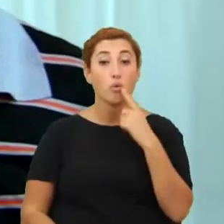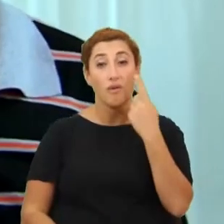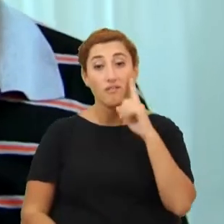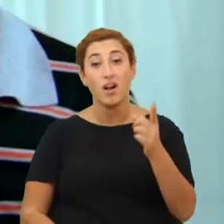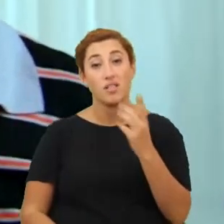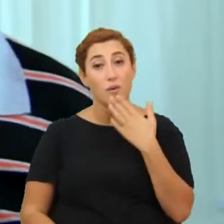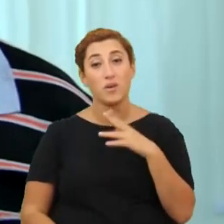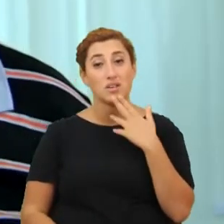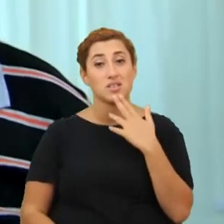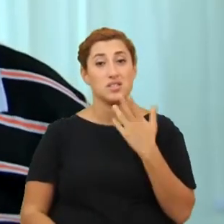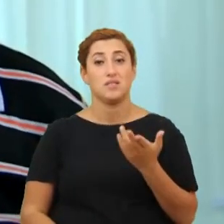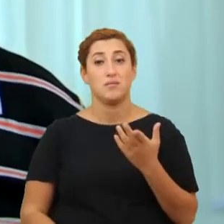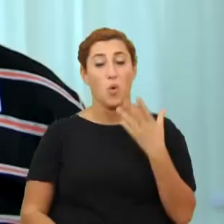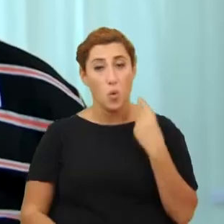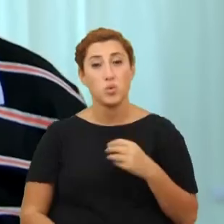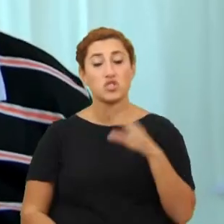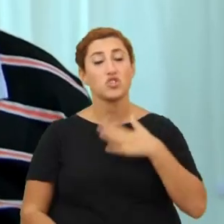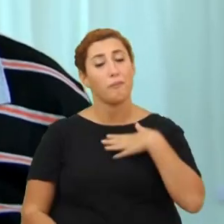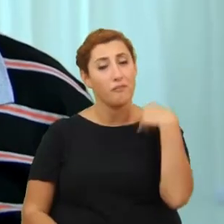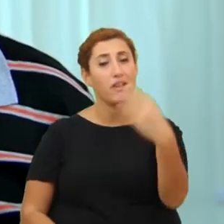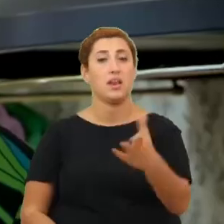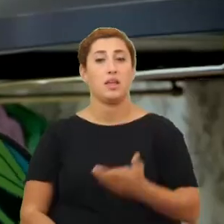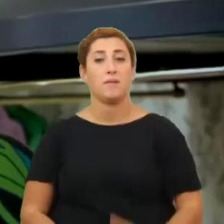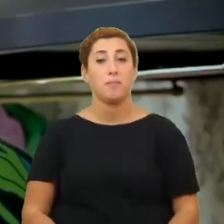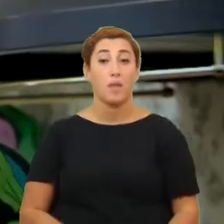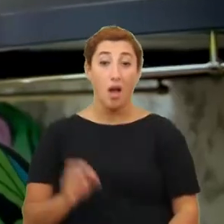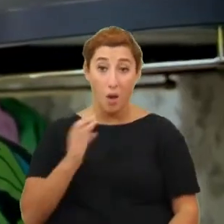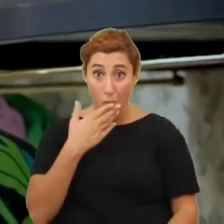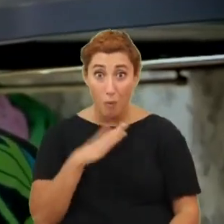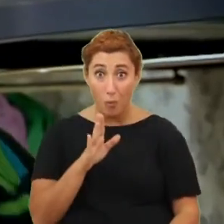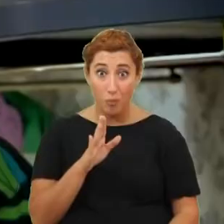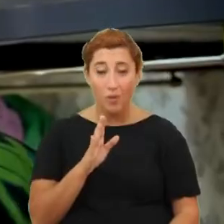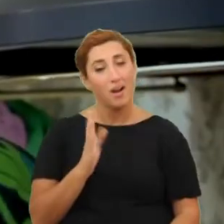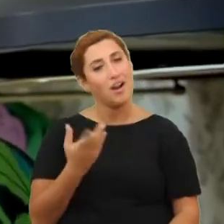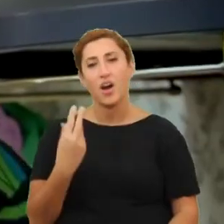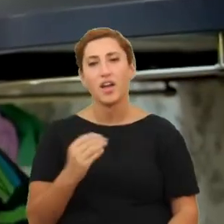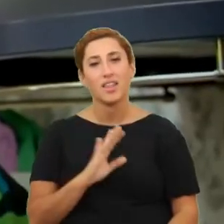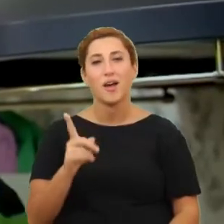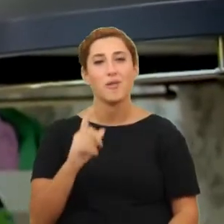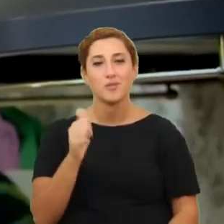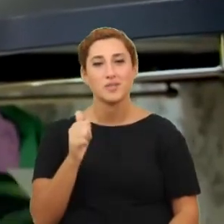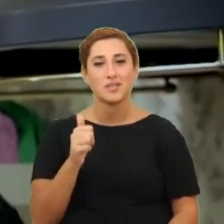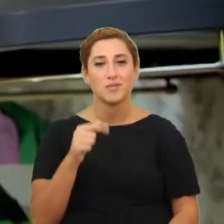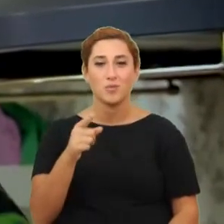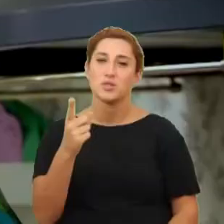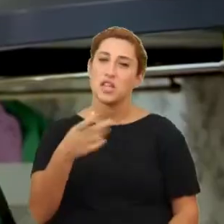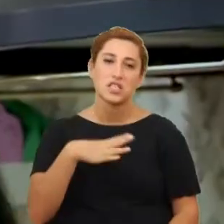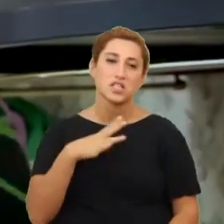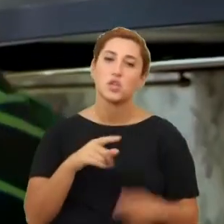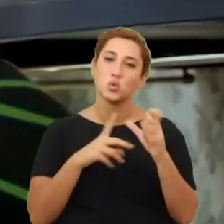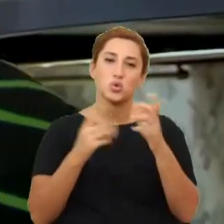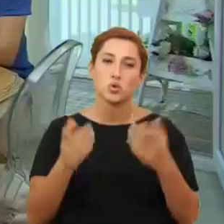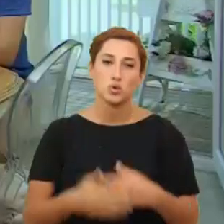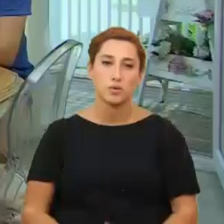vallahi, kızım olsa canım kurban veririm ya. Ha yok mu? İyi tamam o zaman. Bunu sen istedin